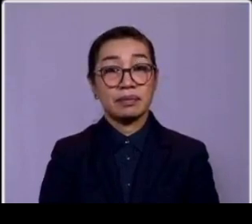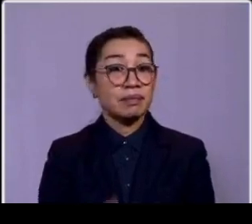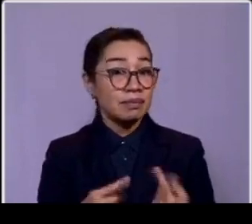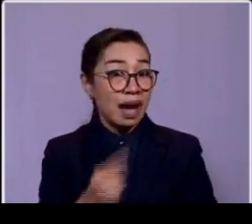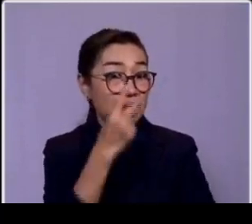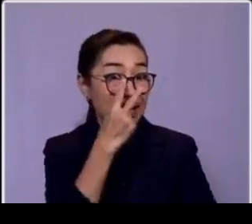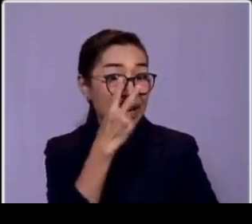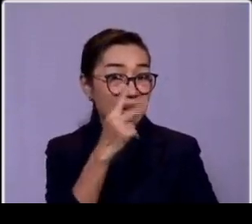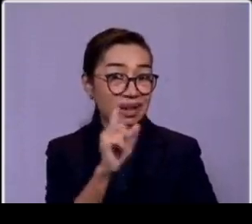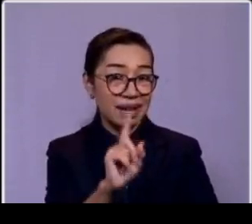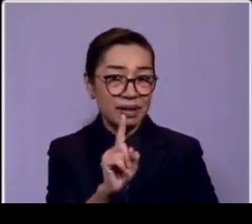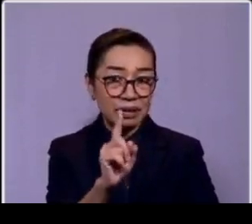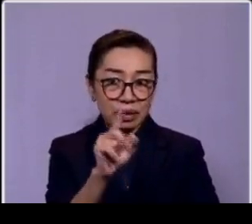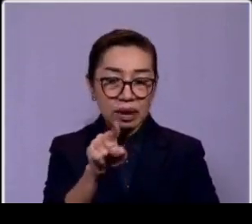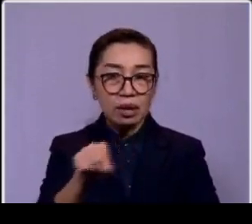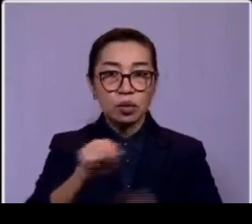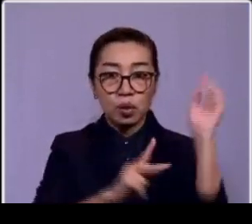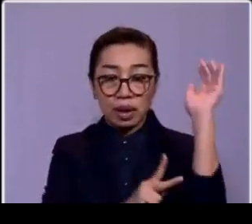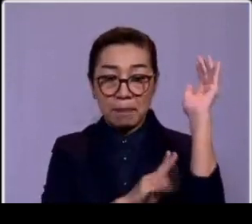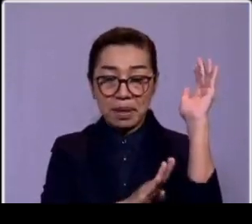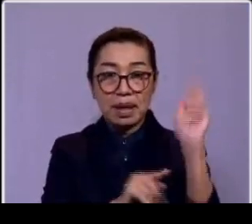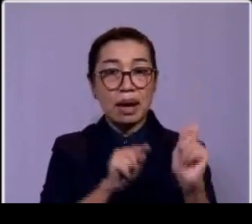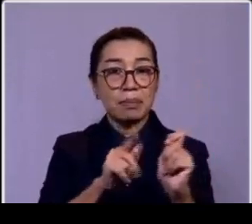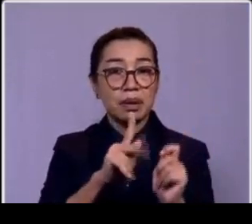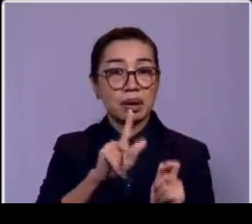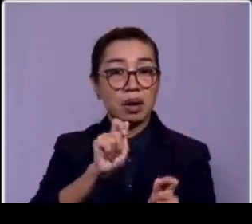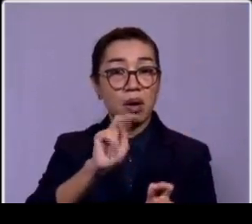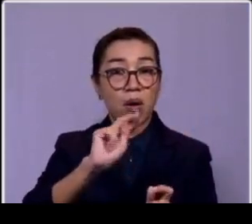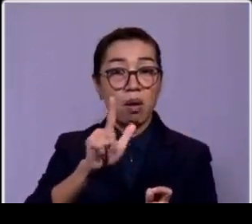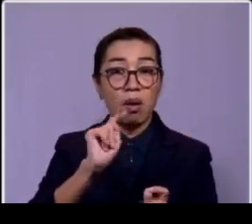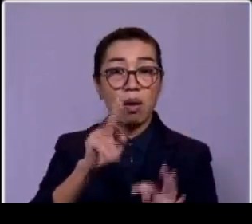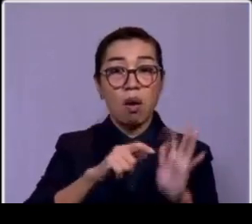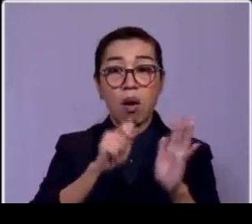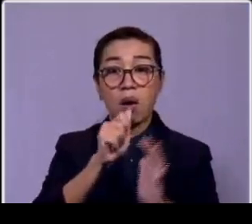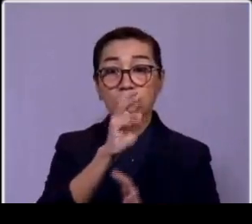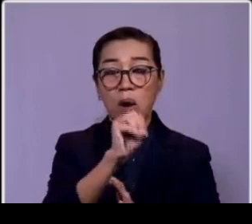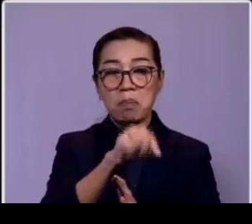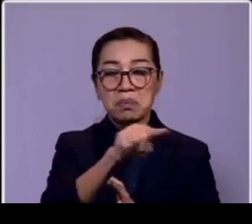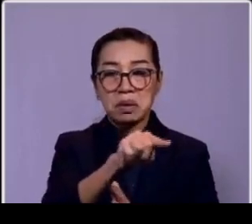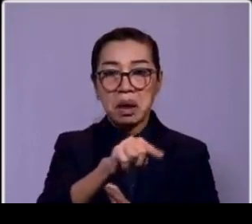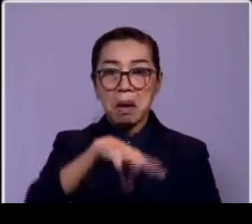ที่เห็นเนี่ยนะว่าที่คลองท่อมนี่นะต้องเป็นเมืองสงบคือร